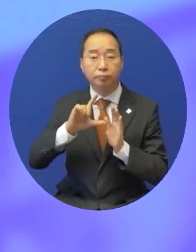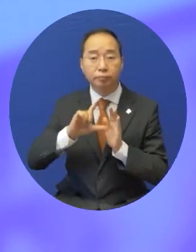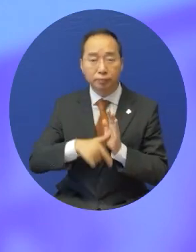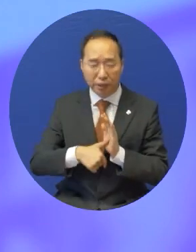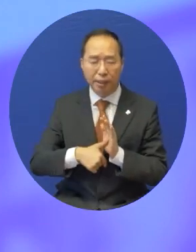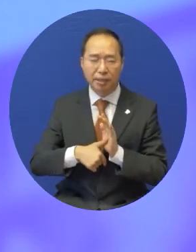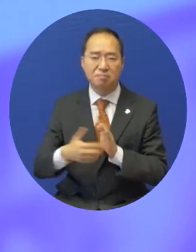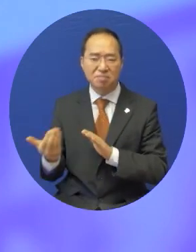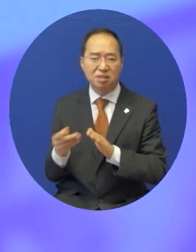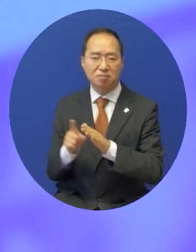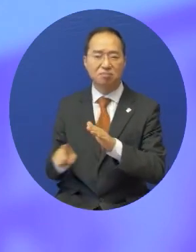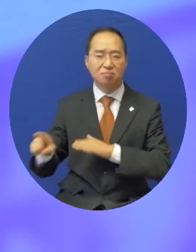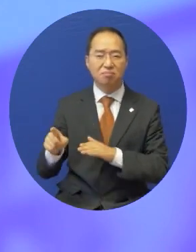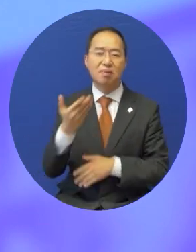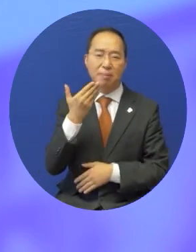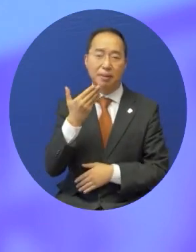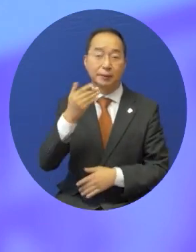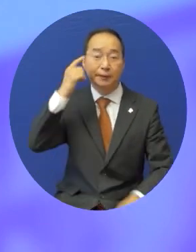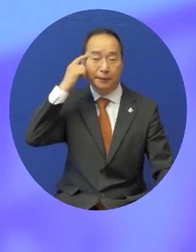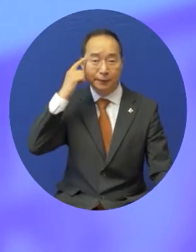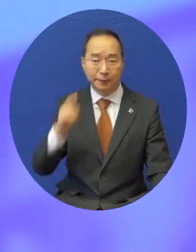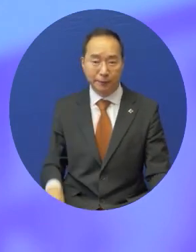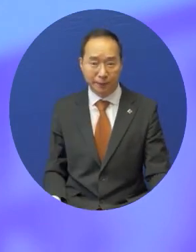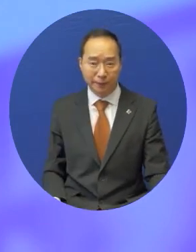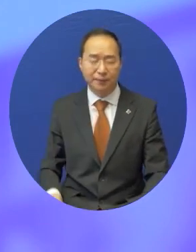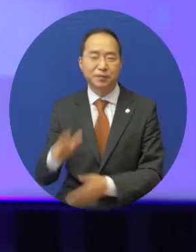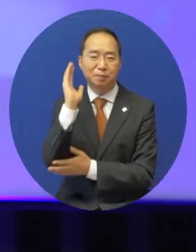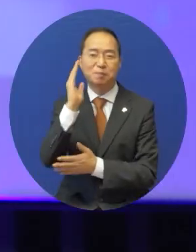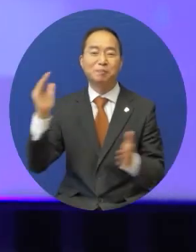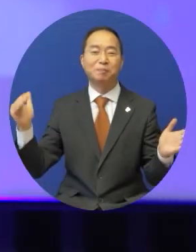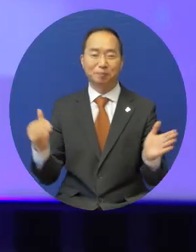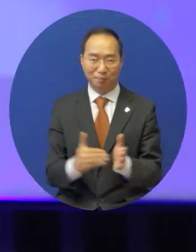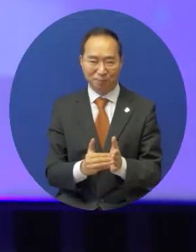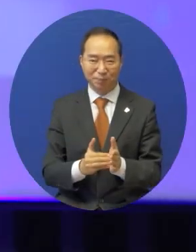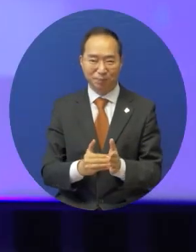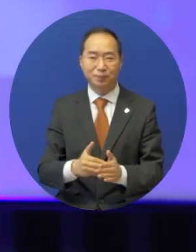살아가는 세상에 있어서 선도할 수 있다고 생각합니다. 이것으로 마치도록 하겠습니다.